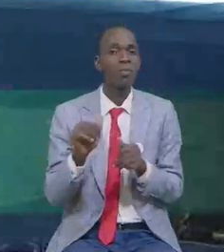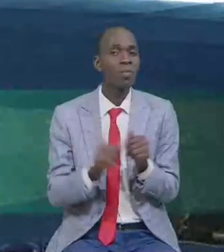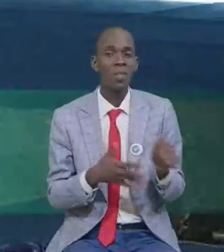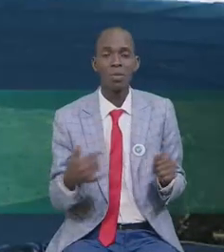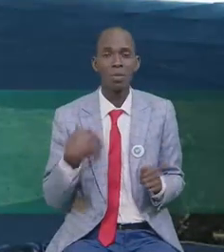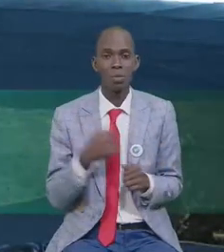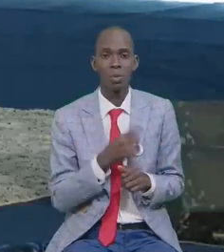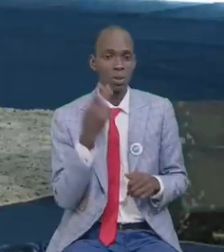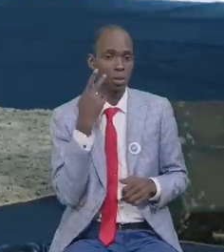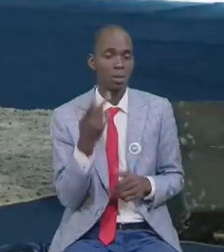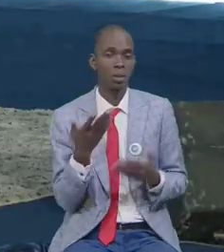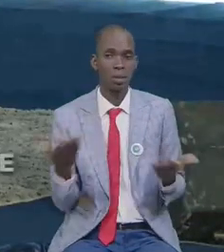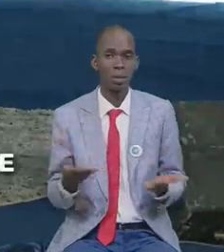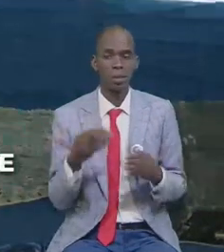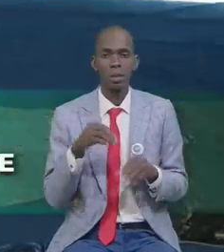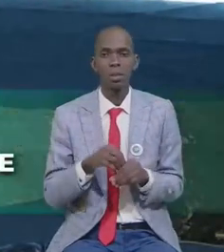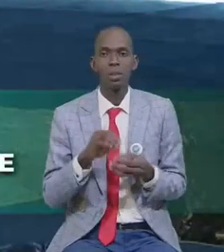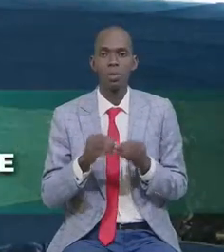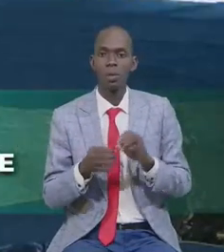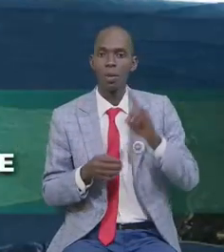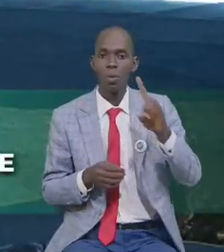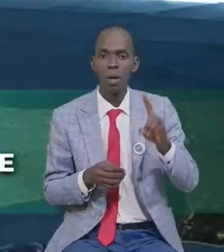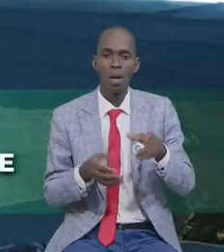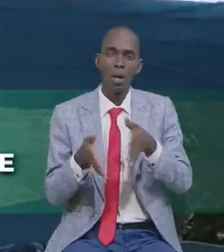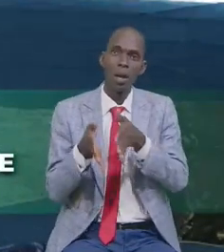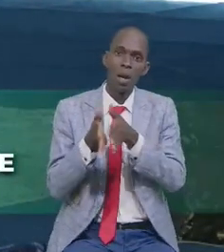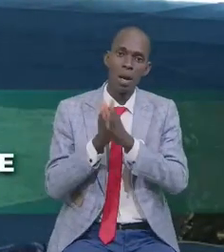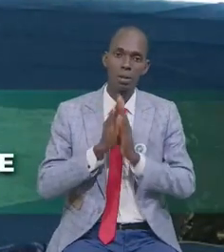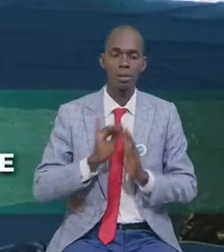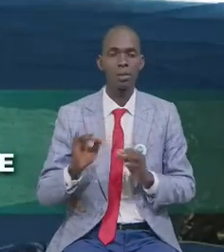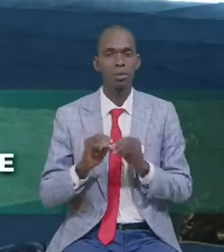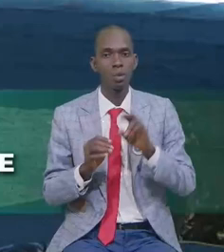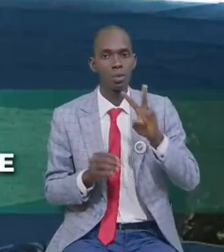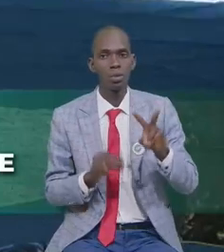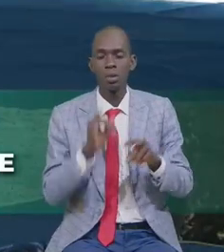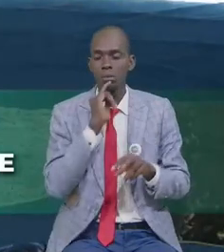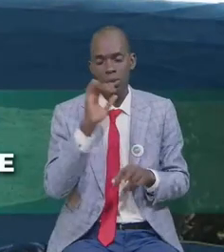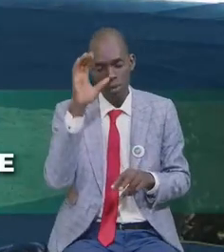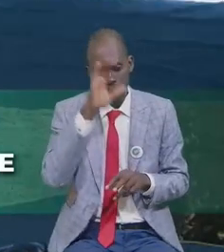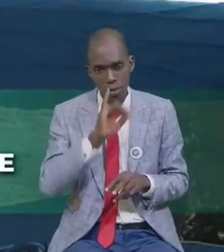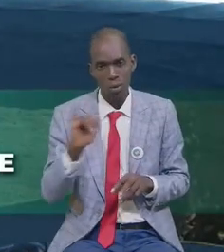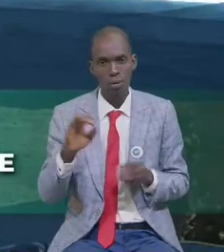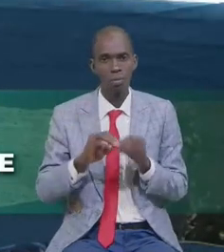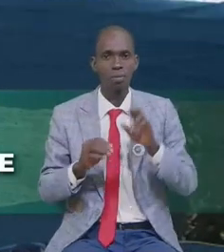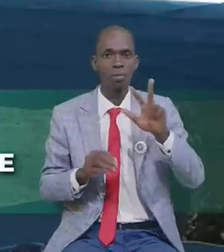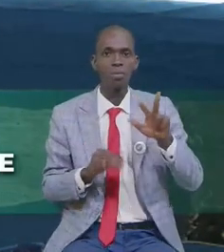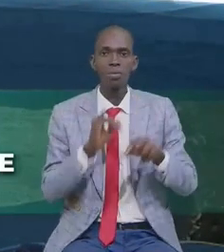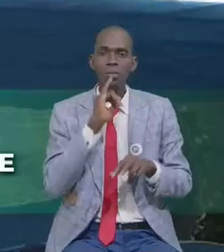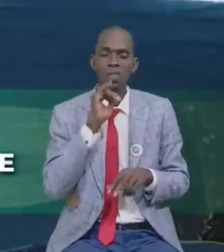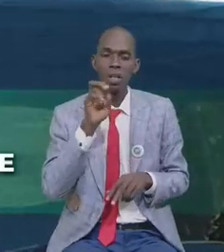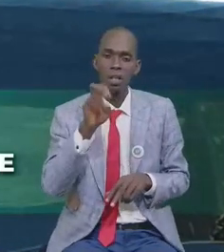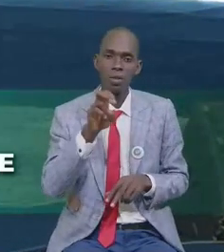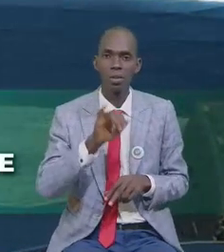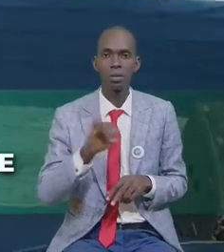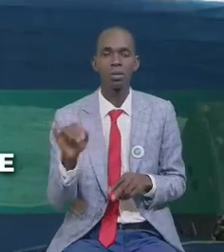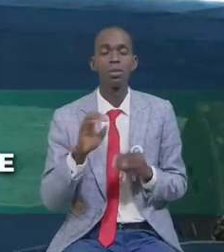considérer. Premièrement, demander. Deuxièmement, chercher. Troisièmement, frapper. Premier